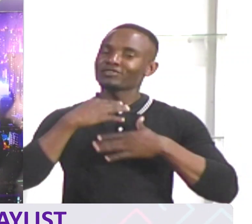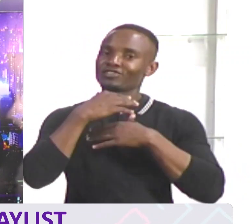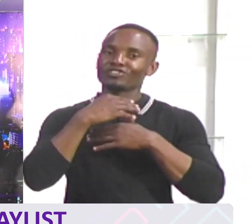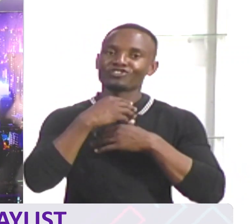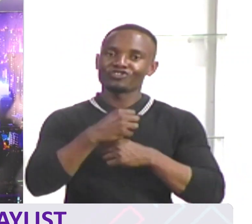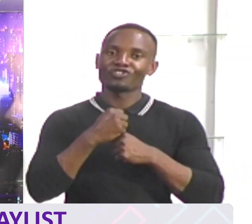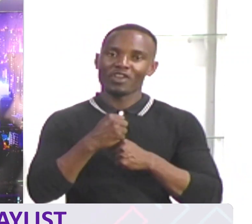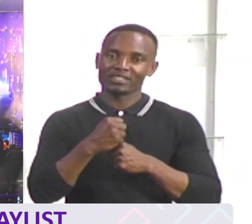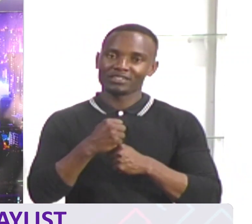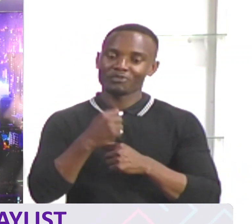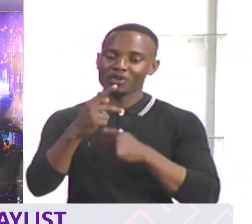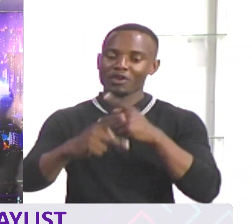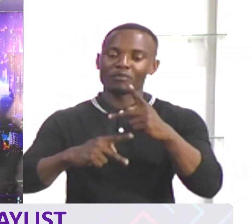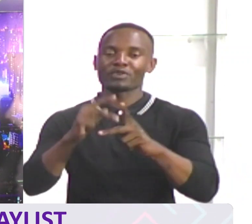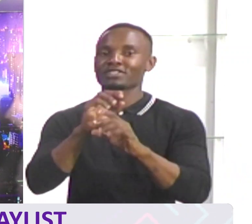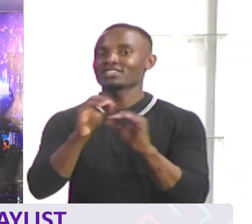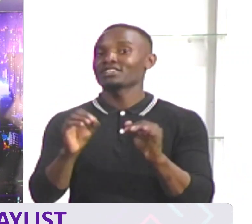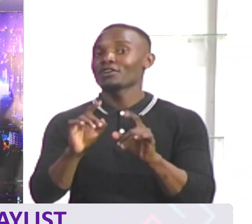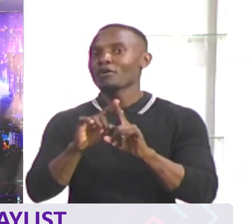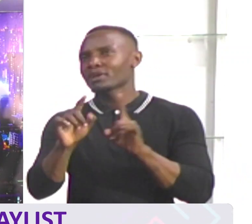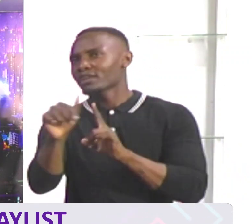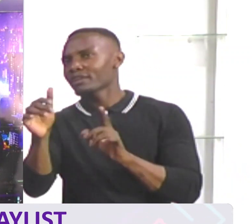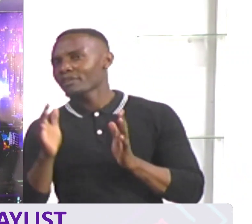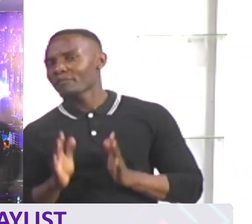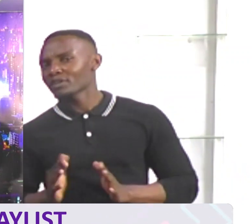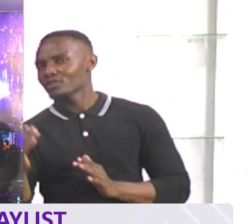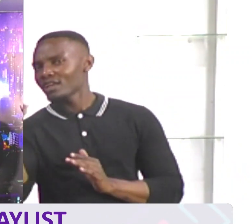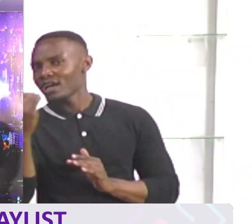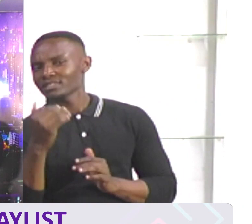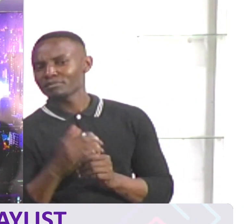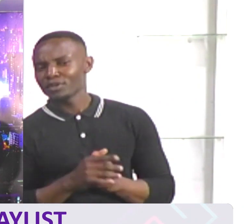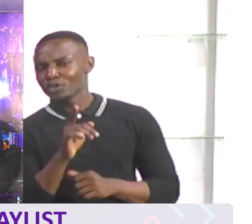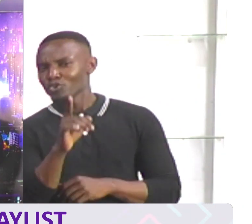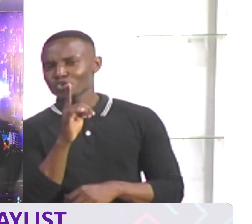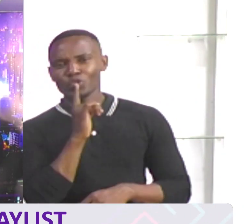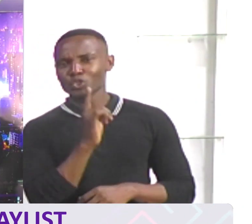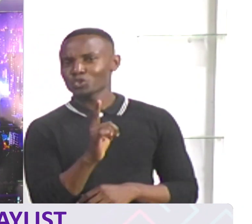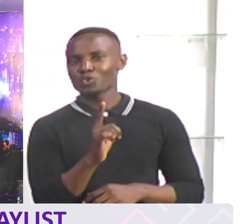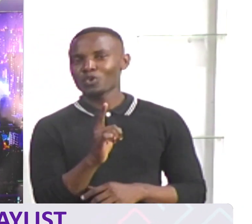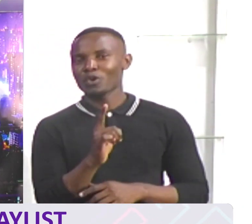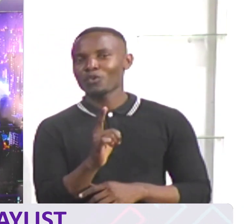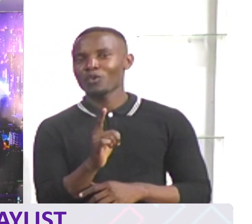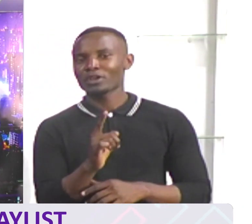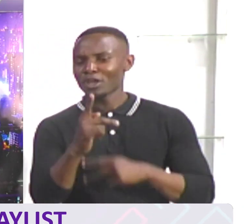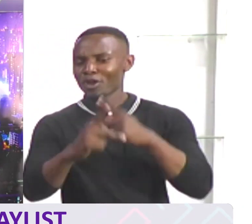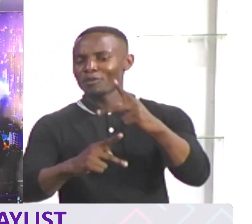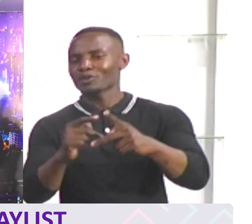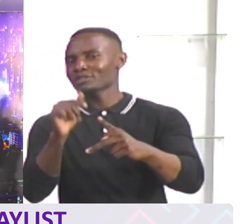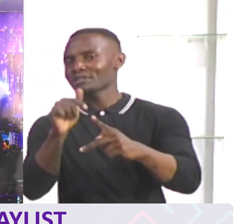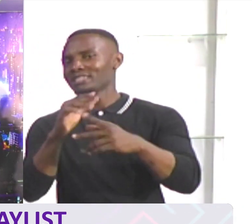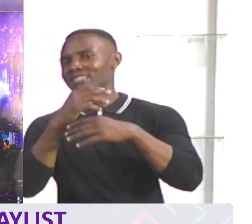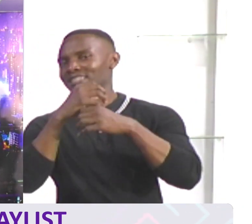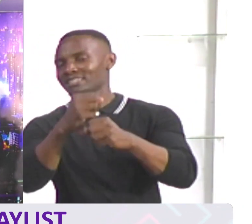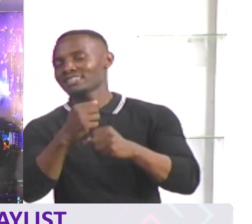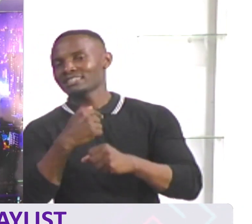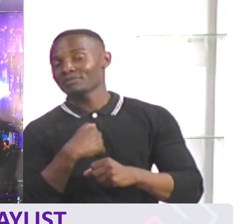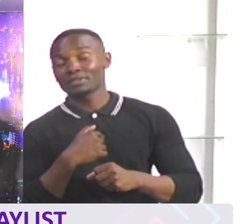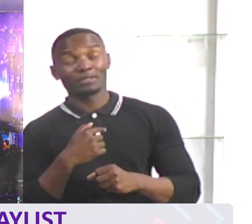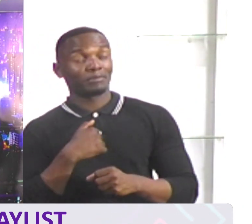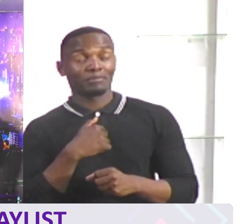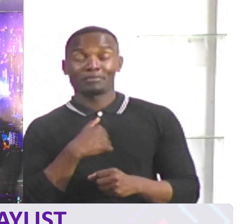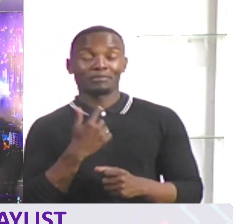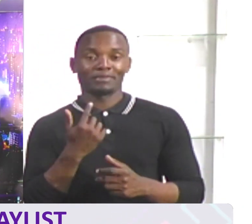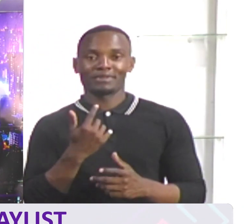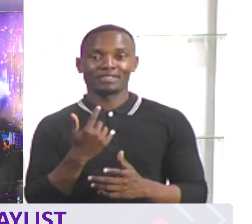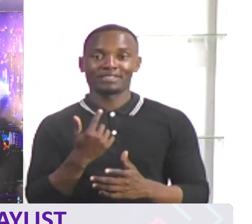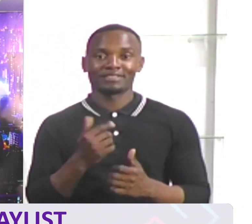the process. Na ndio una lakini kuna mchali niuliza. Are you sure? The process is trusting you. Hapo na hapo yenyewe. Mimi za